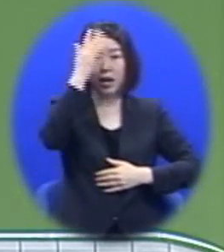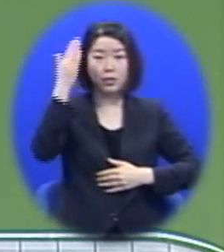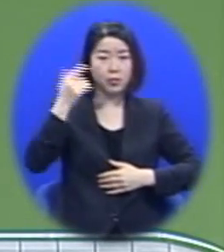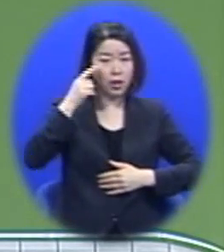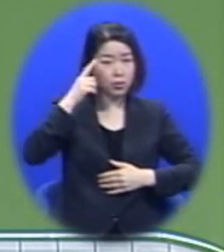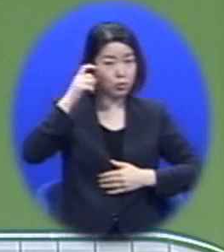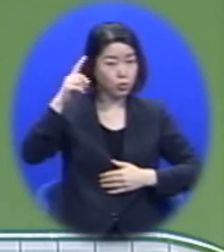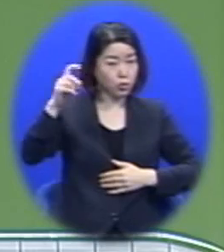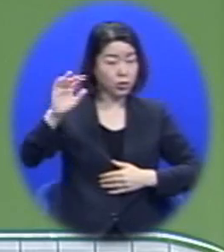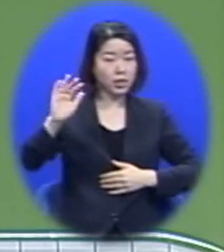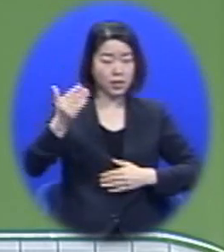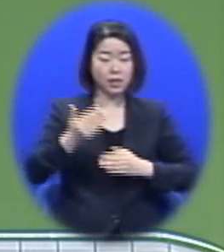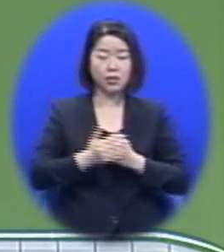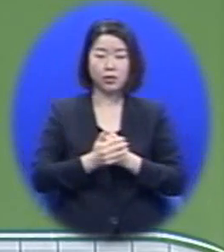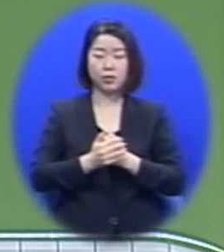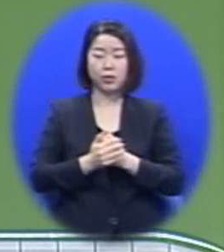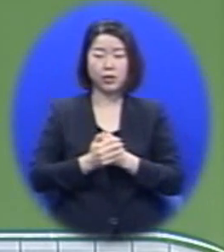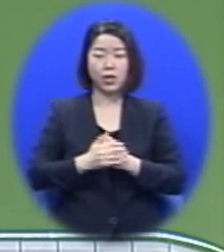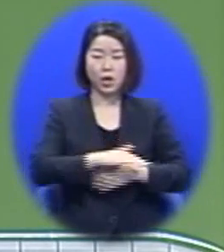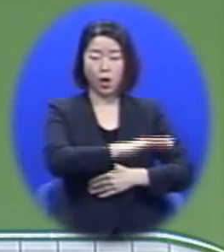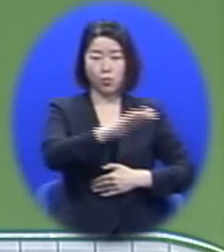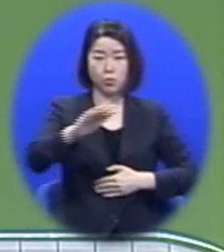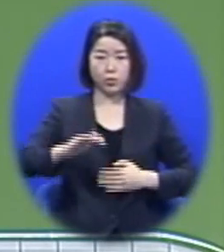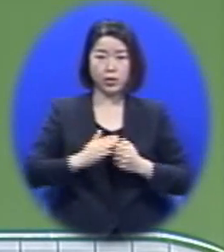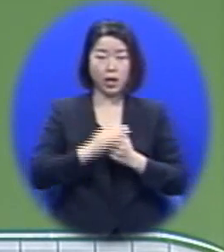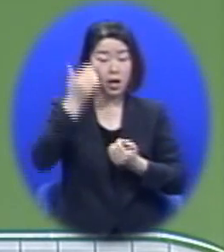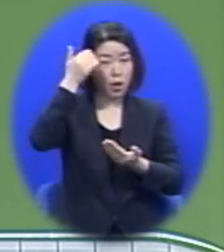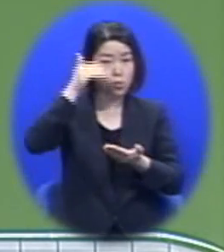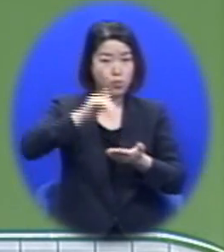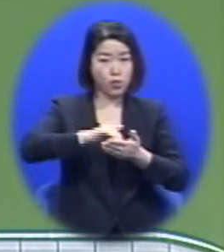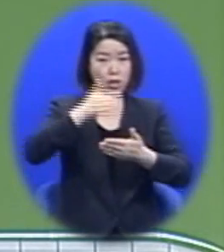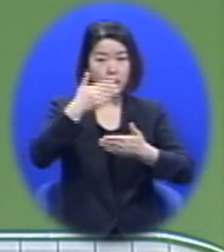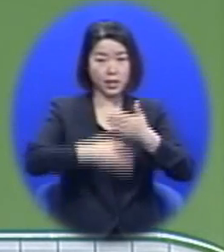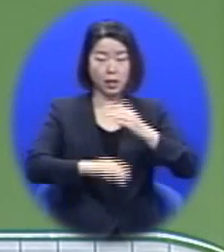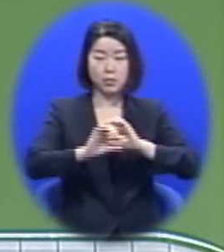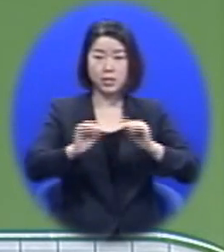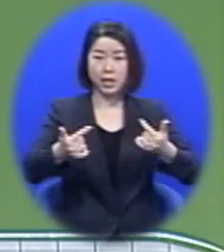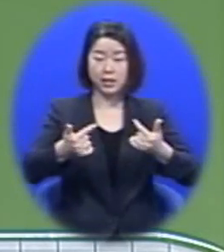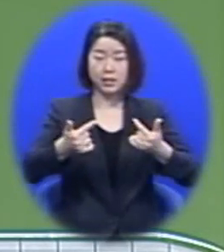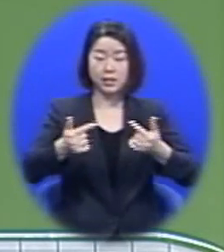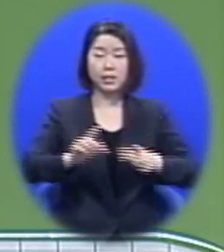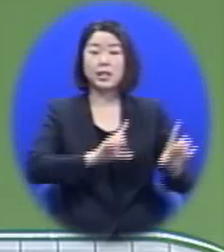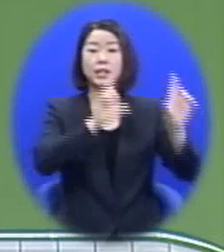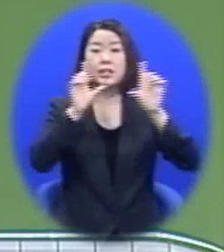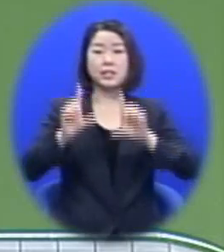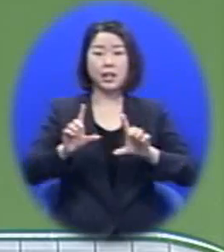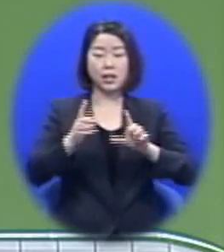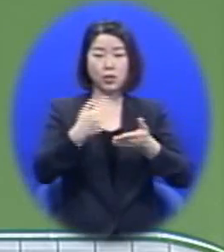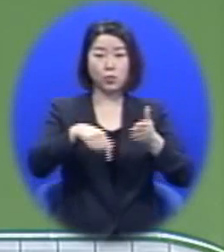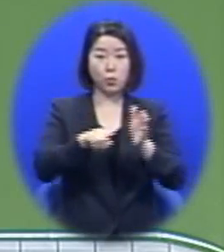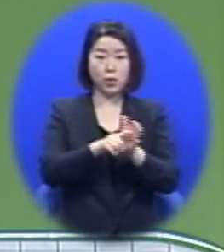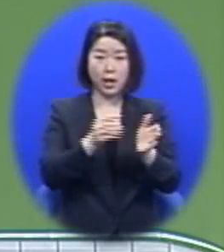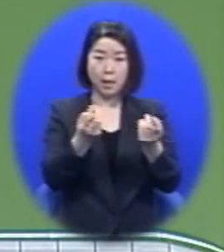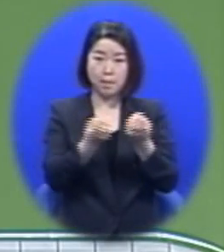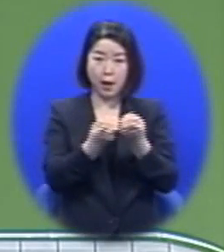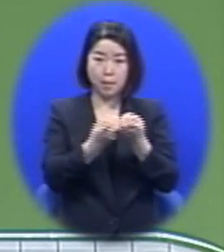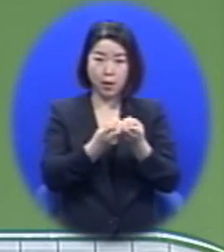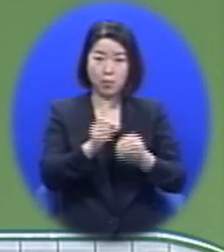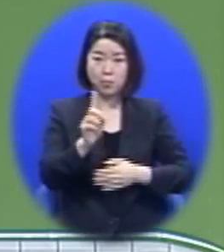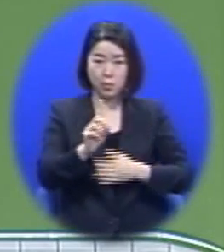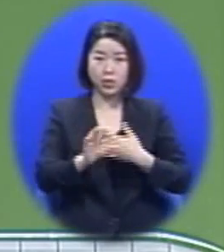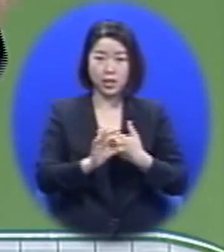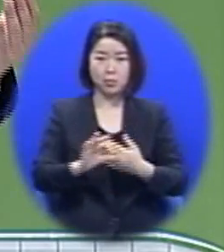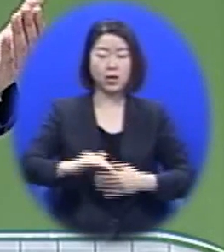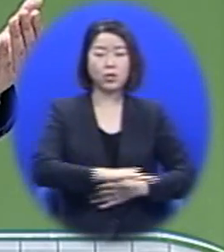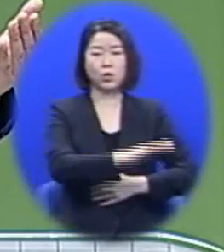않습니까? 여러분, 우리가 후회가 남지 않는 삶을 사는 비결이 딱 하나 있습니다. 그것은